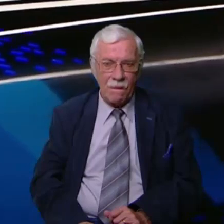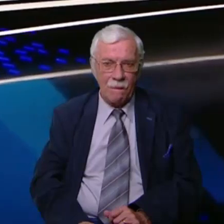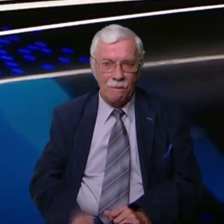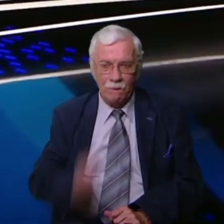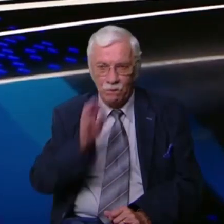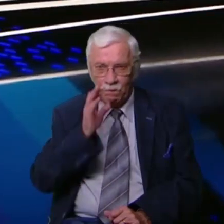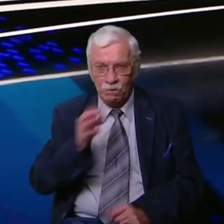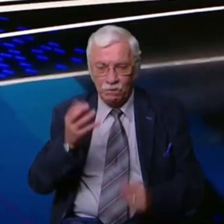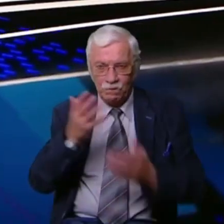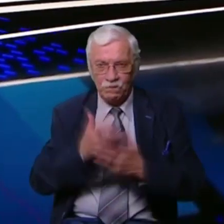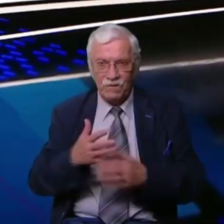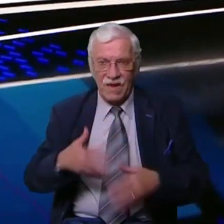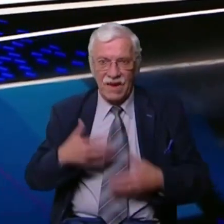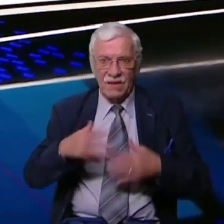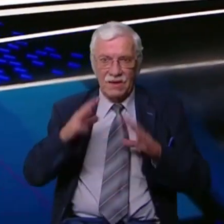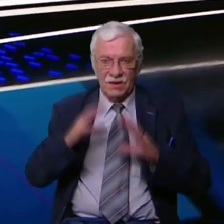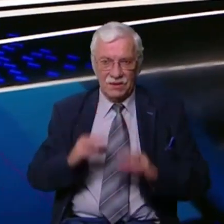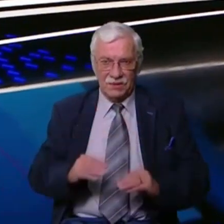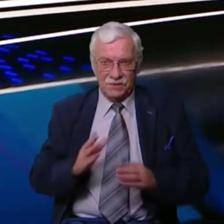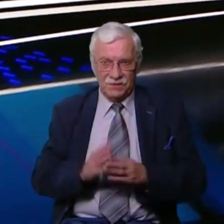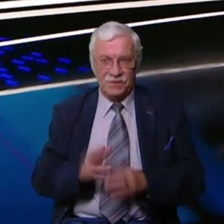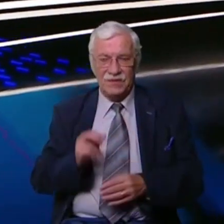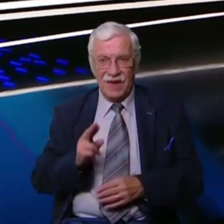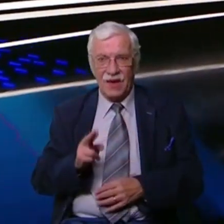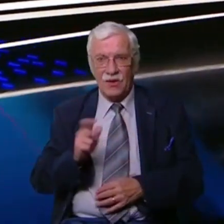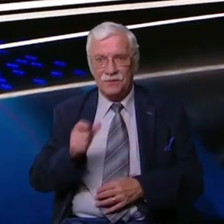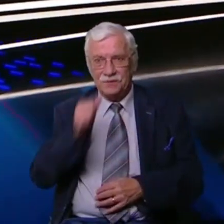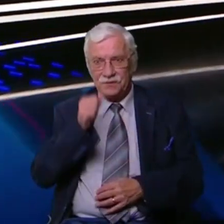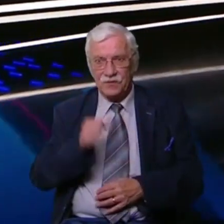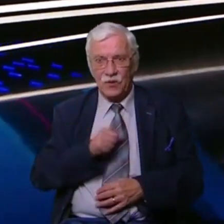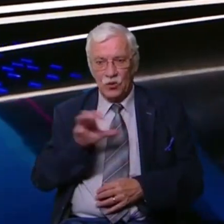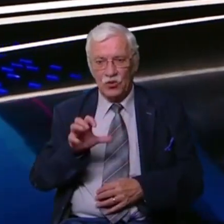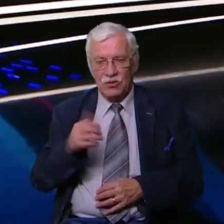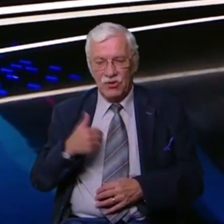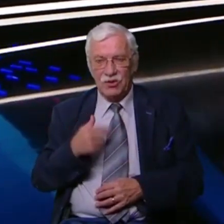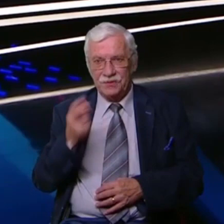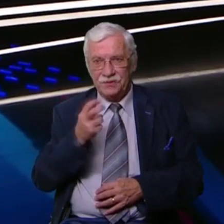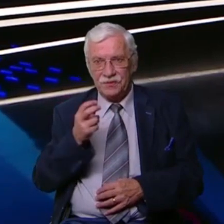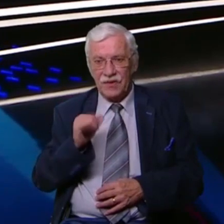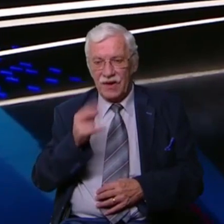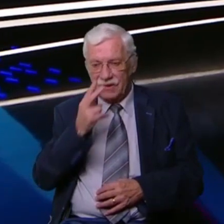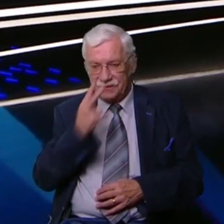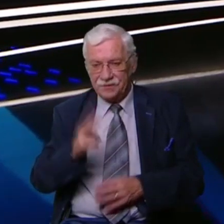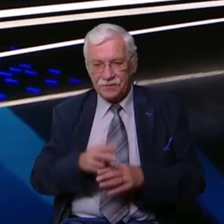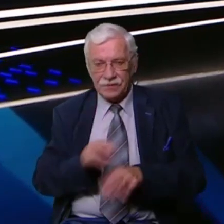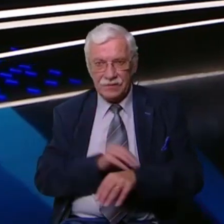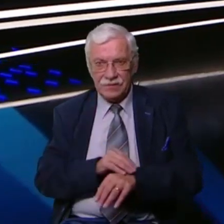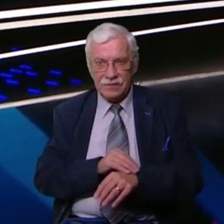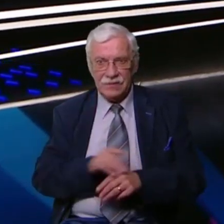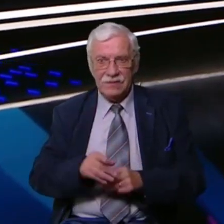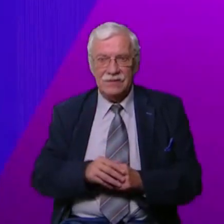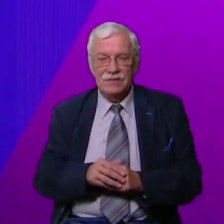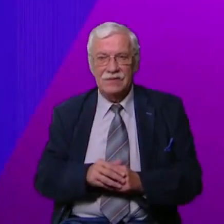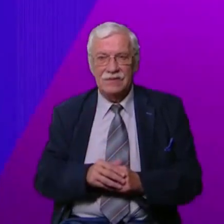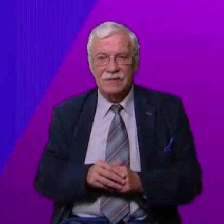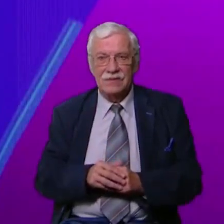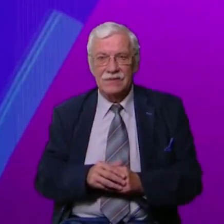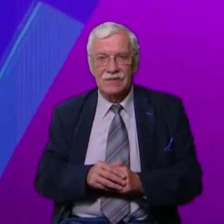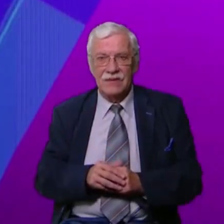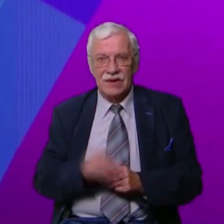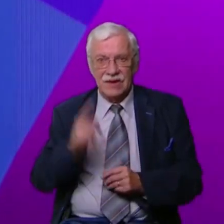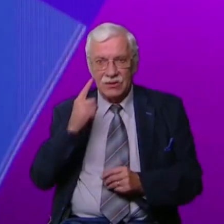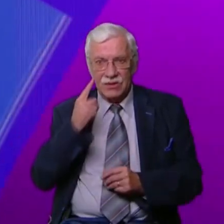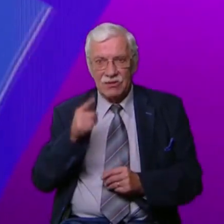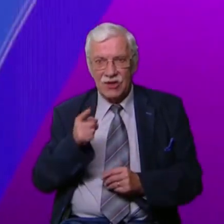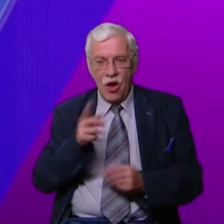Czy emocje już tak powoli wygasają? Powoli tak, aczkolwiek wczoraj się działo. Tak jak widzieliśmy w materiale Macieja Barszczaka,